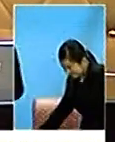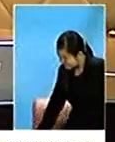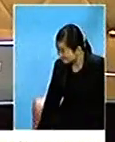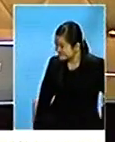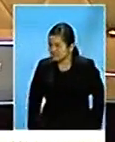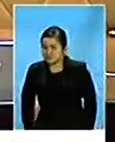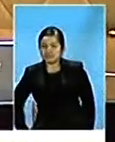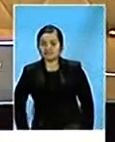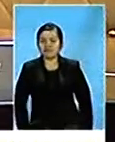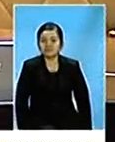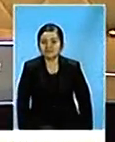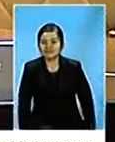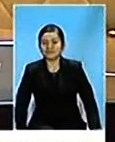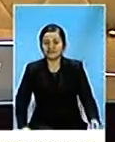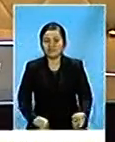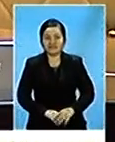ครับ